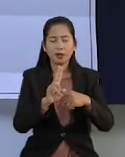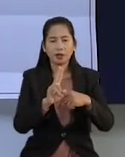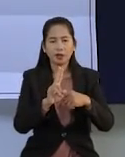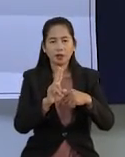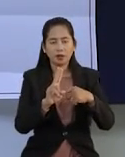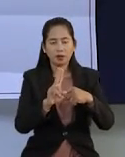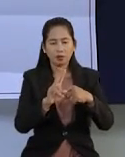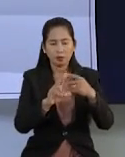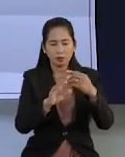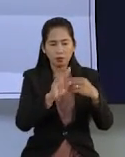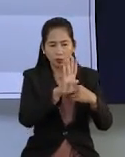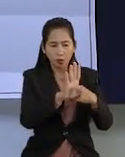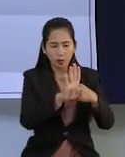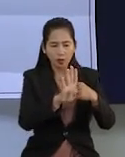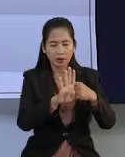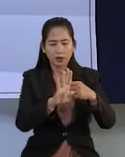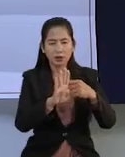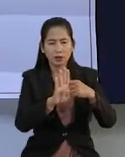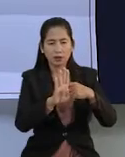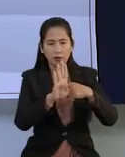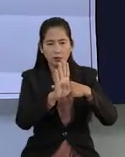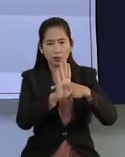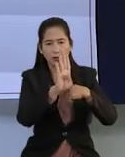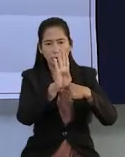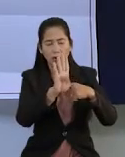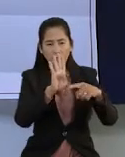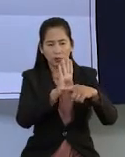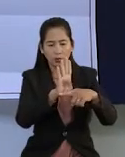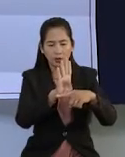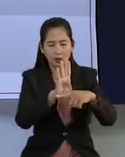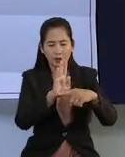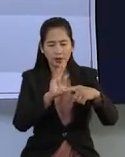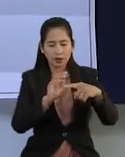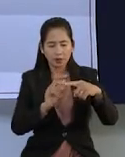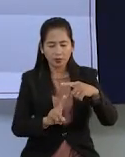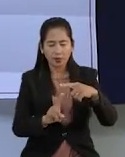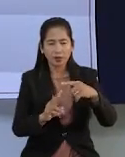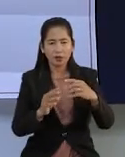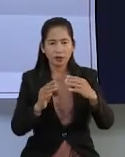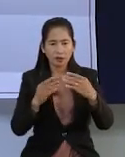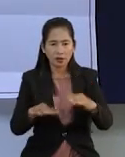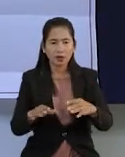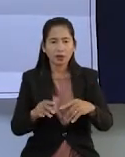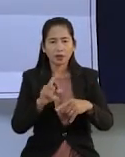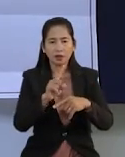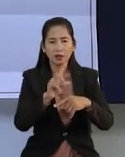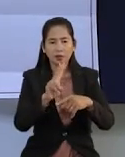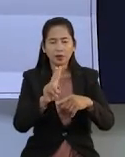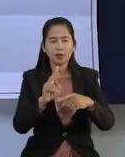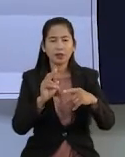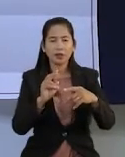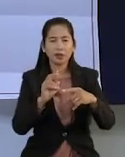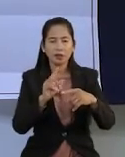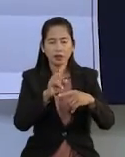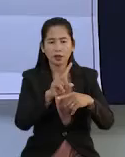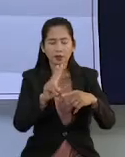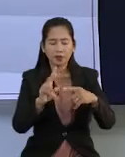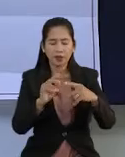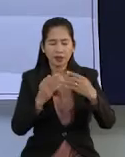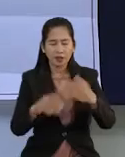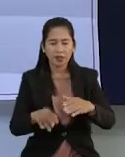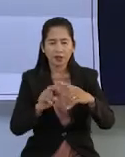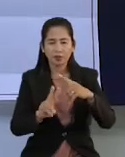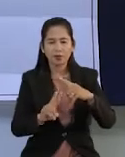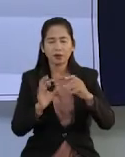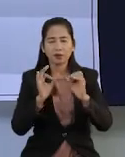buôn chạy nâng bì ba nế. Chà buôn chạy nâng bì đạch. Cho đọc bì chạy nâng bì ba nế. Cậu bàn đài. Chẳng dừng